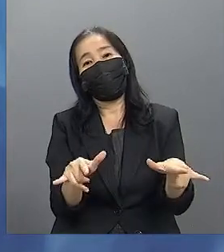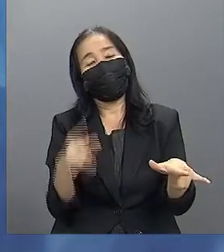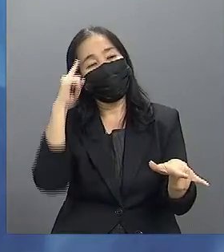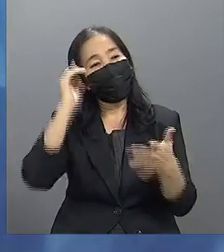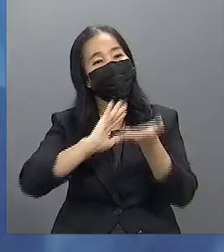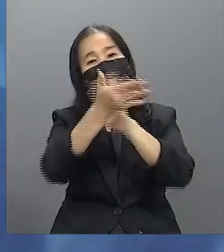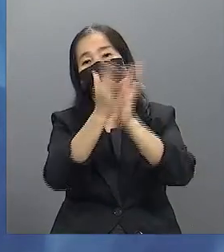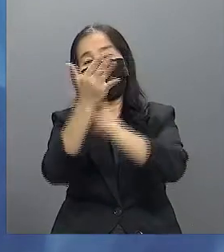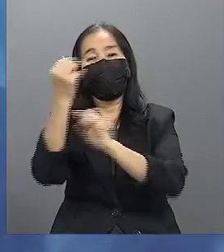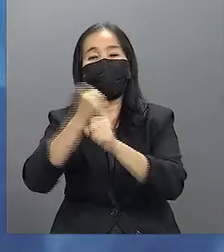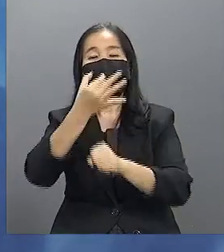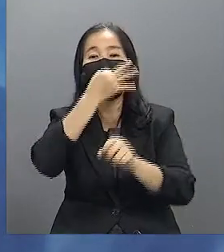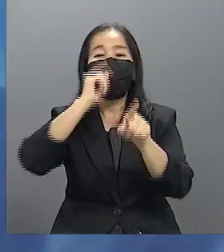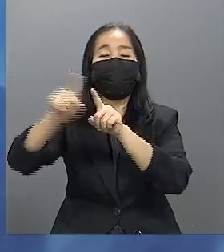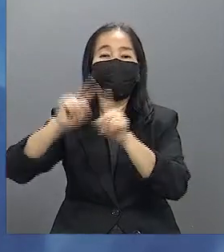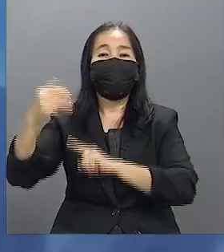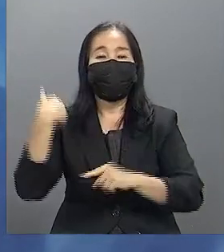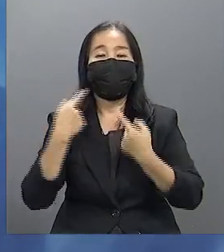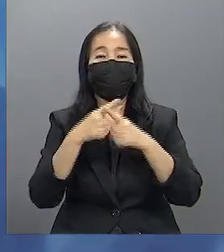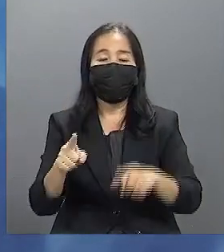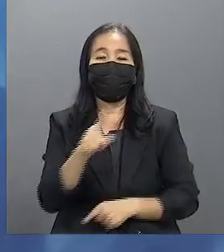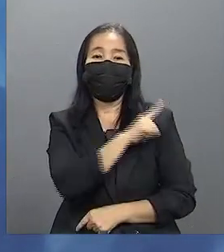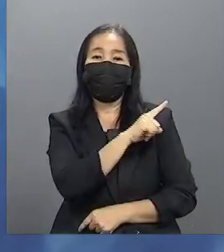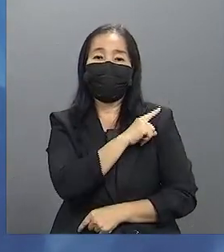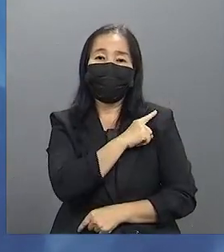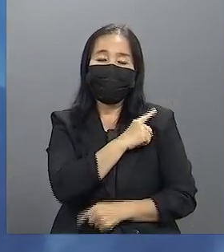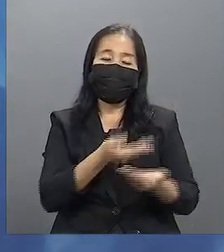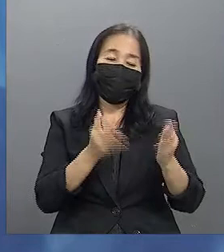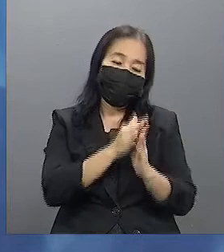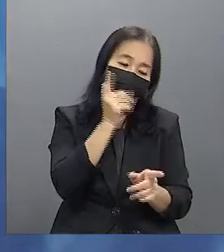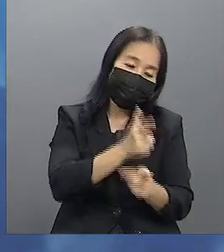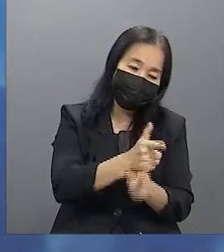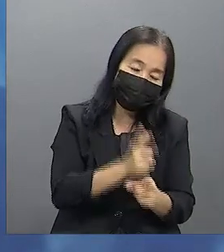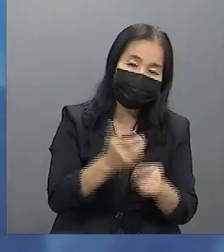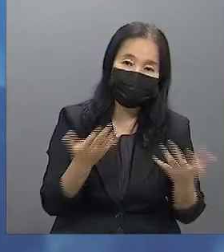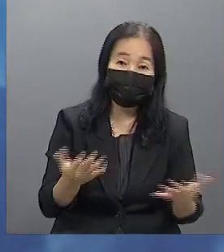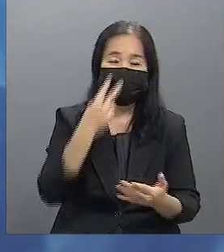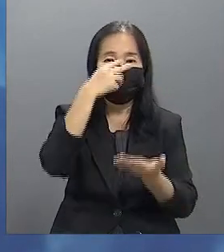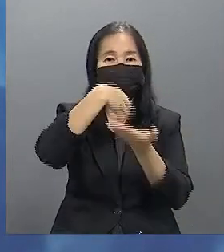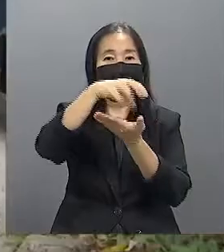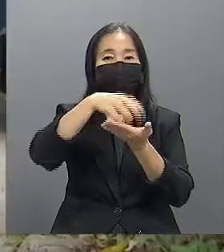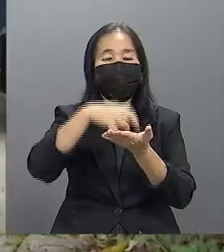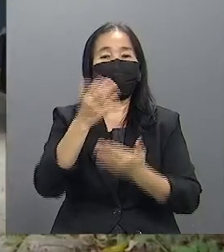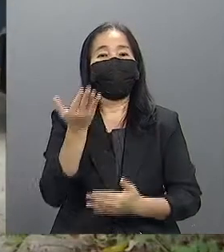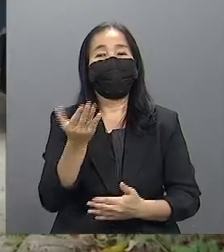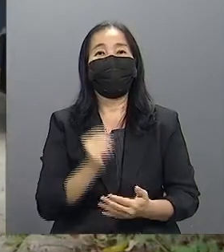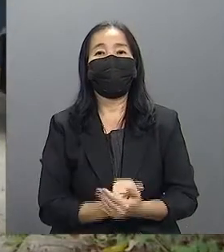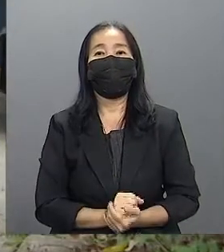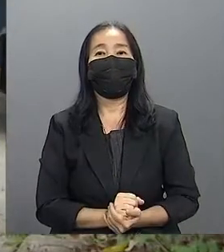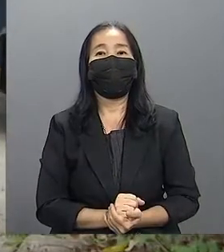แทนแต่ว่ายังต้องแบกรับค่าใช้จ่ายในครอบครัวเหมือนเดิมเราจะไปติดตามเรื่องนี้จากคุณเกษมแทรกเอ่อค่ะ